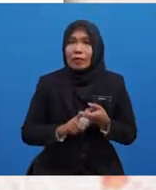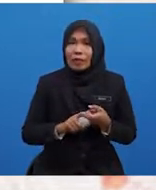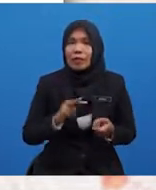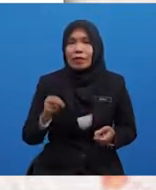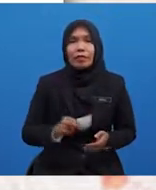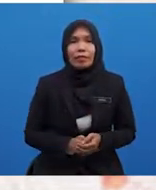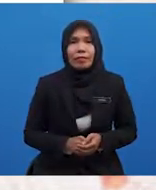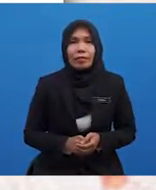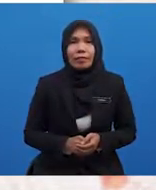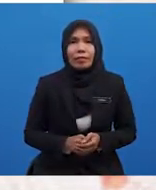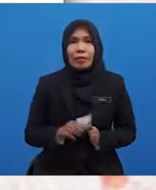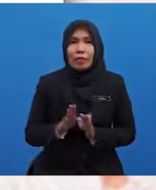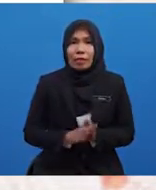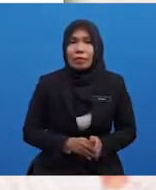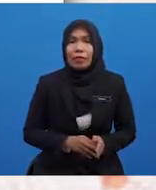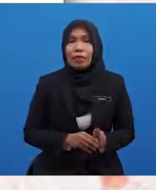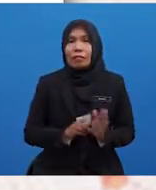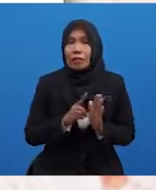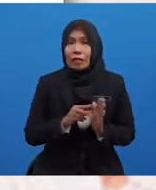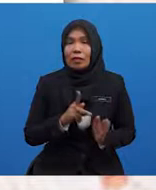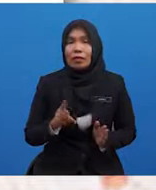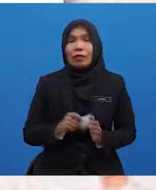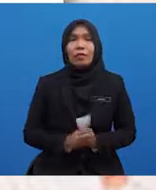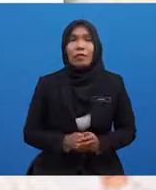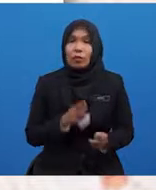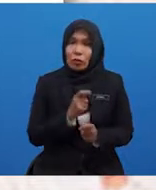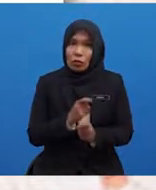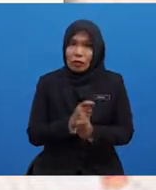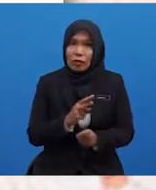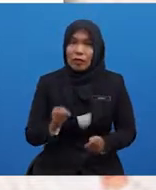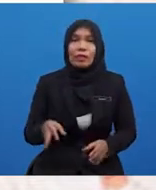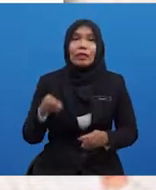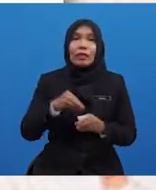sama lain berdasarkan tugasan dalam soalan.